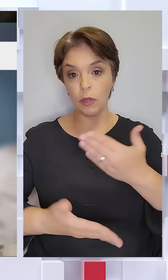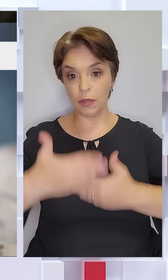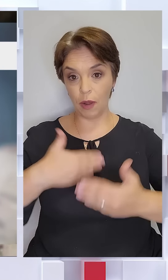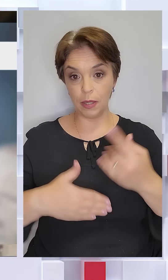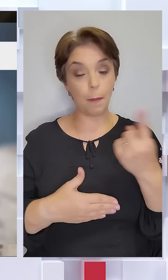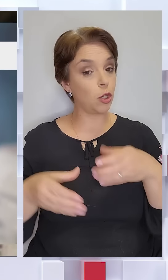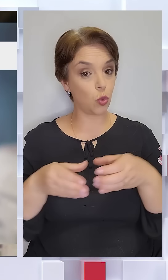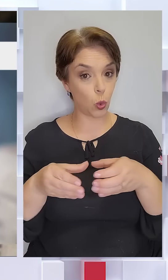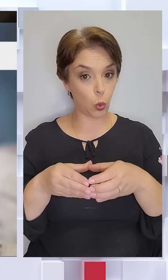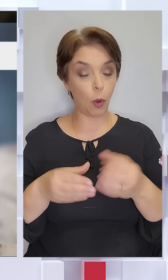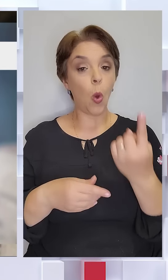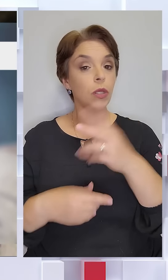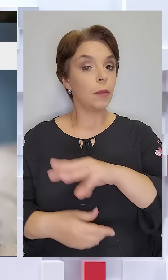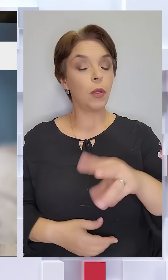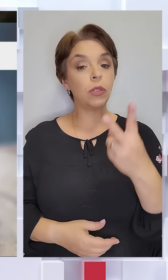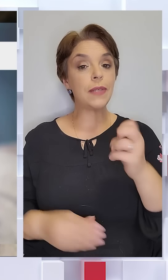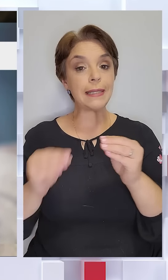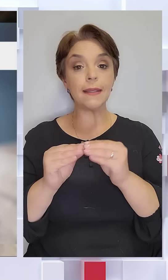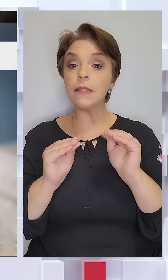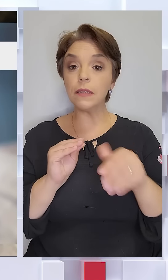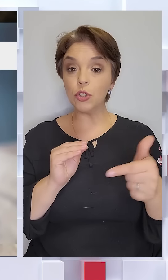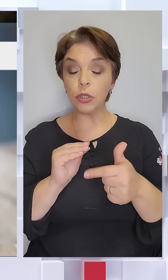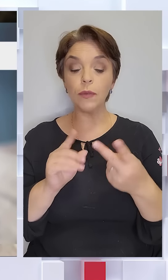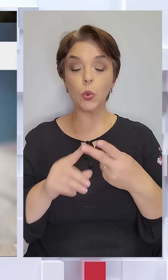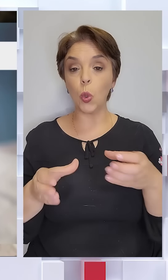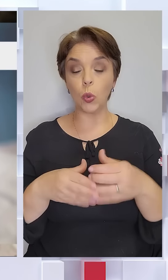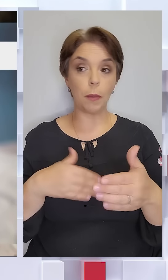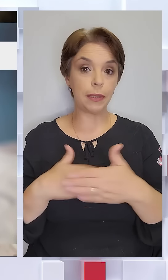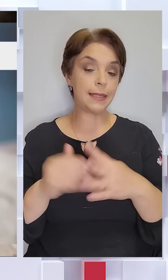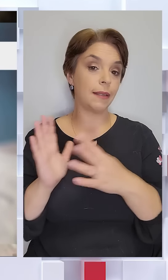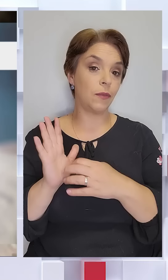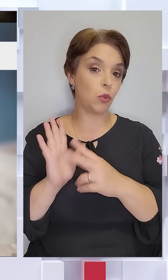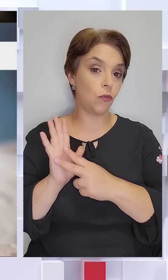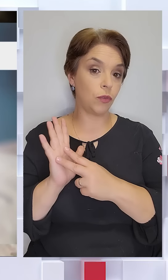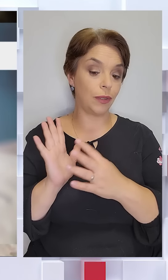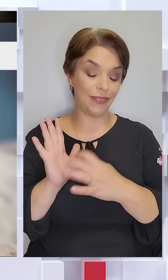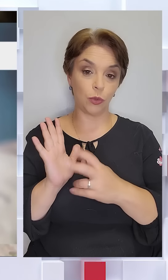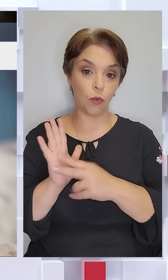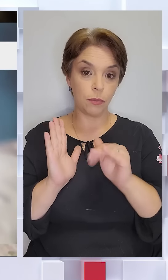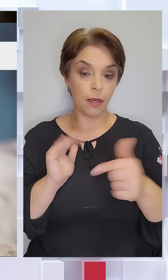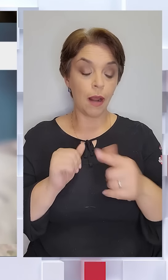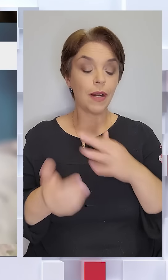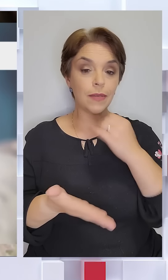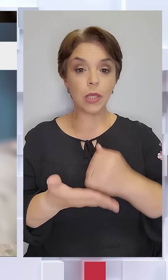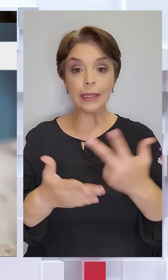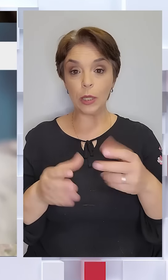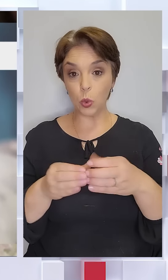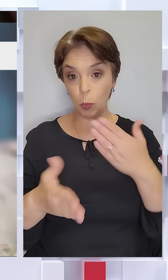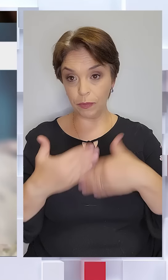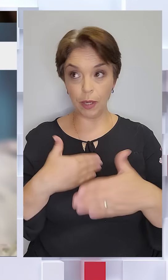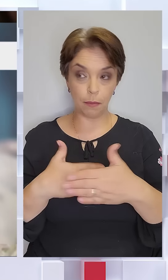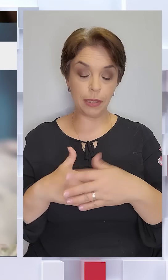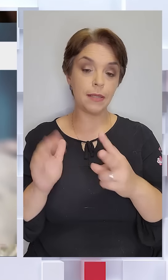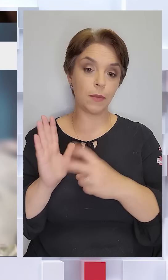інвалідності першої групи 1 мільйон 210 тисяч, другої групи близько 908 тисяч гривень, у разі встановлення третьої